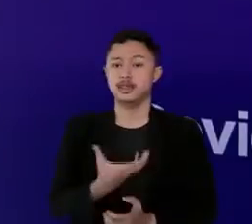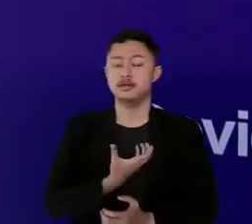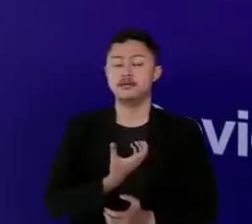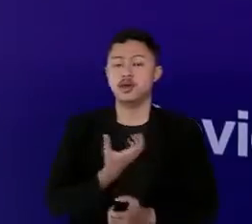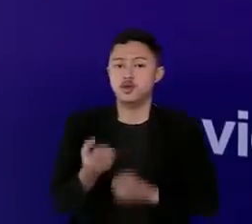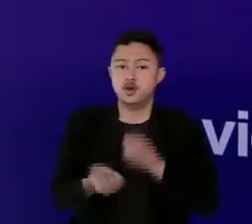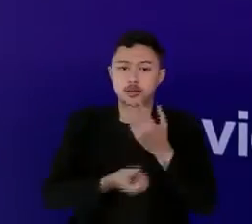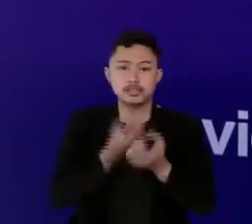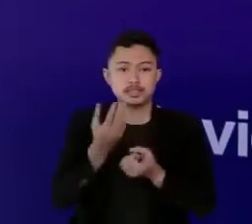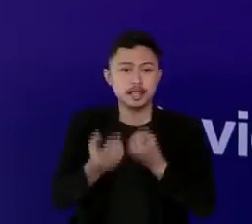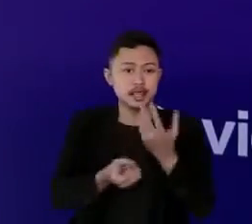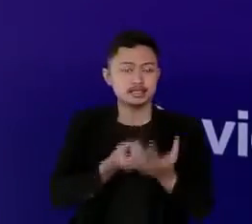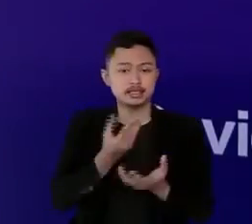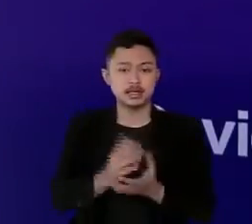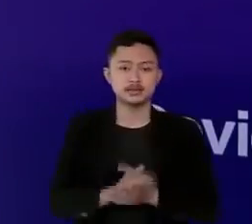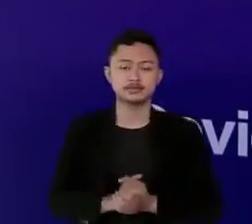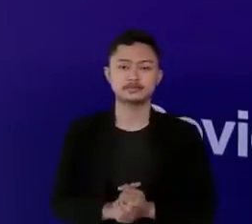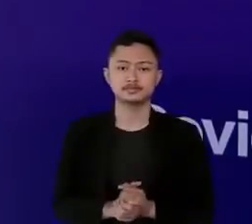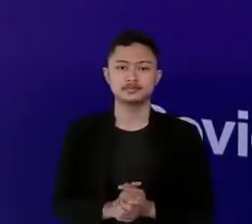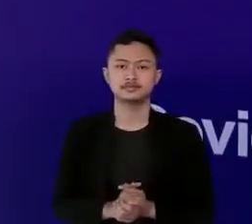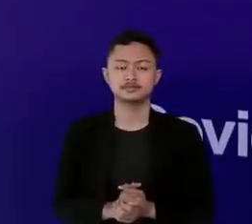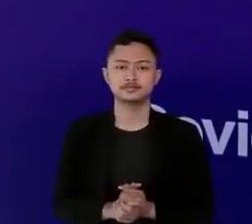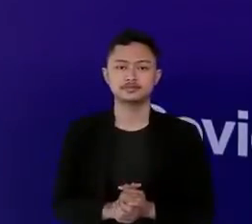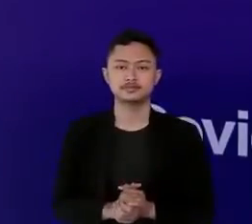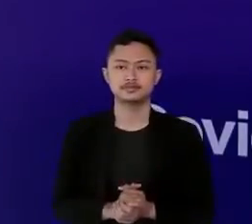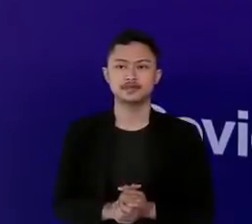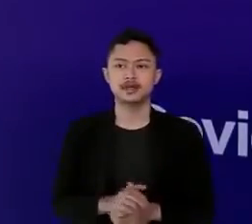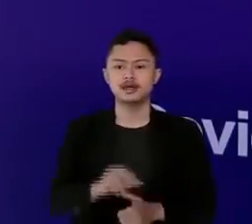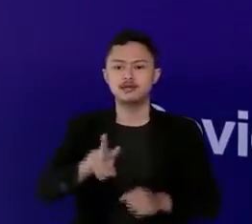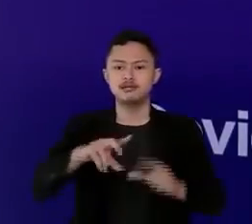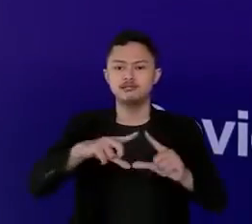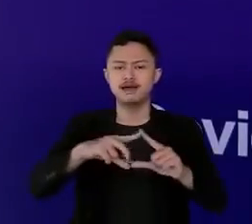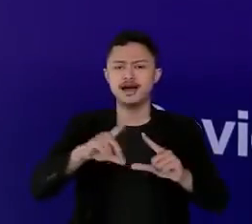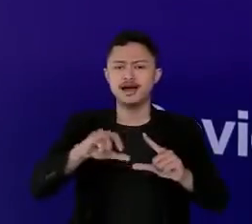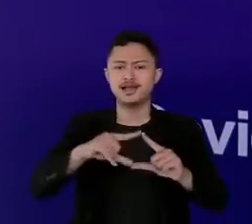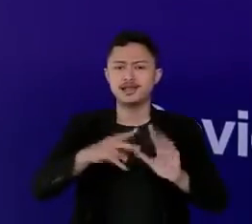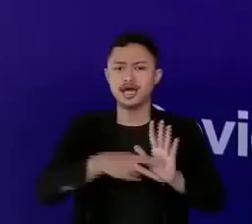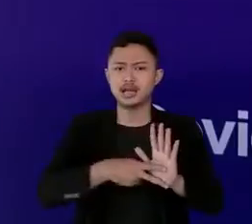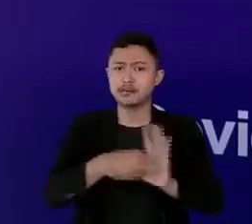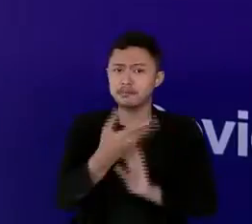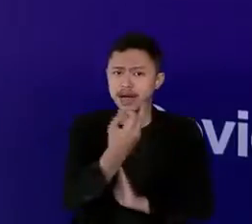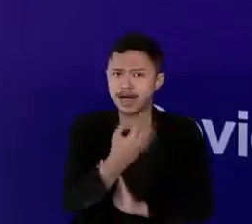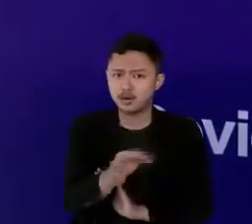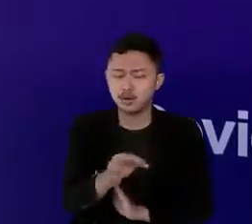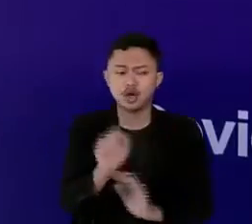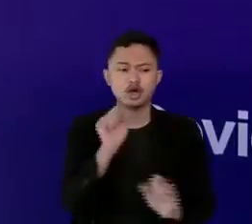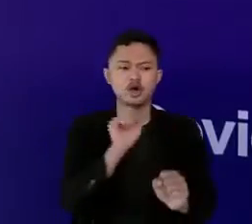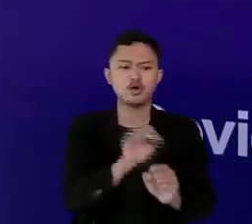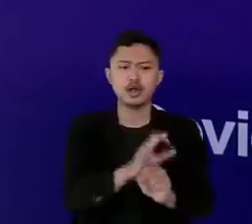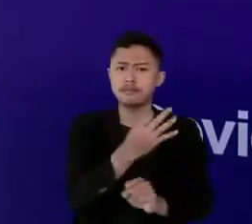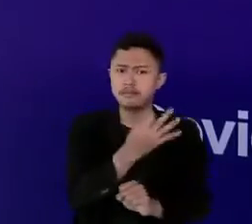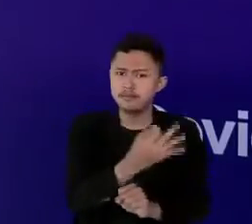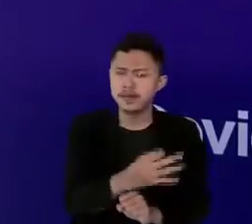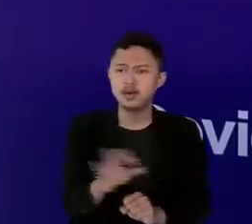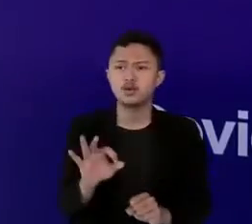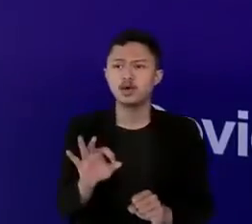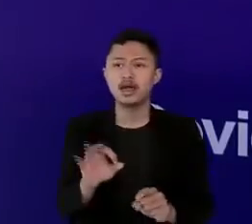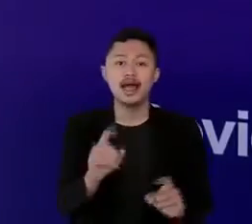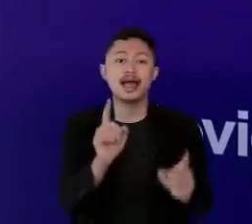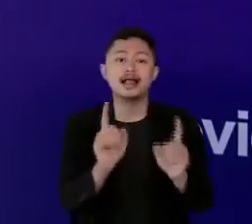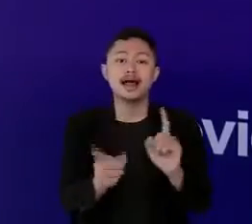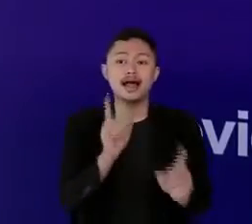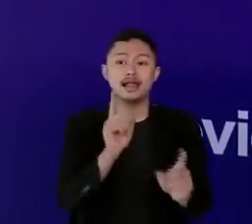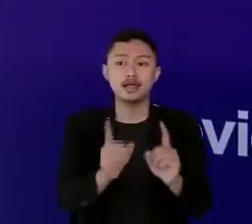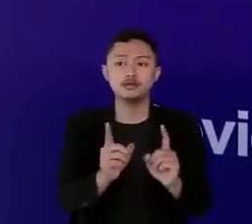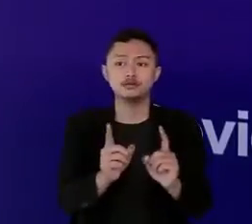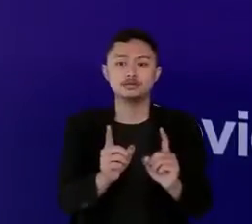sampaikan Cup pun varian baru tersebut bahkan kalau habis